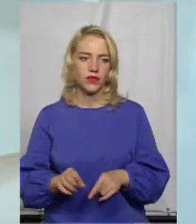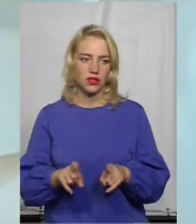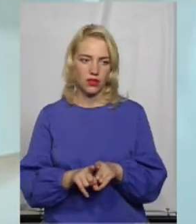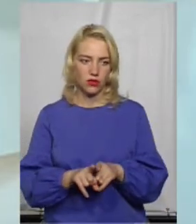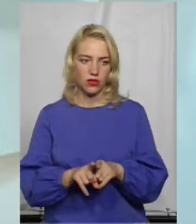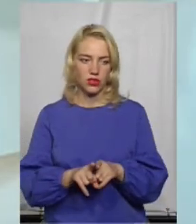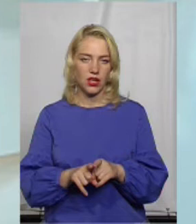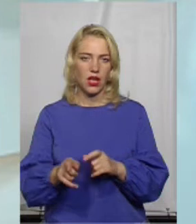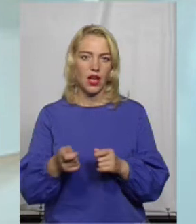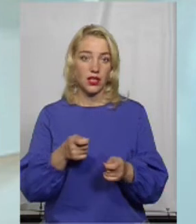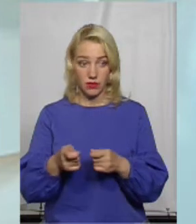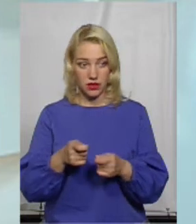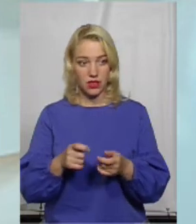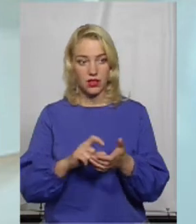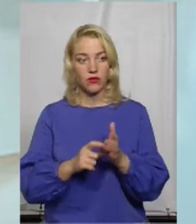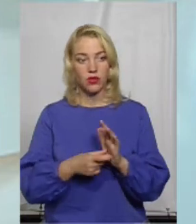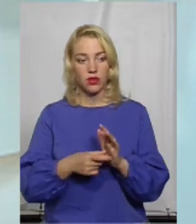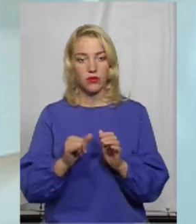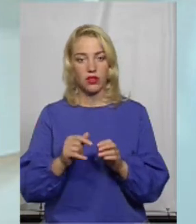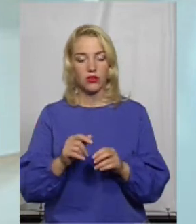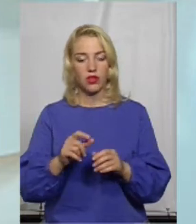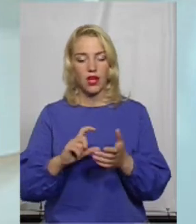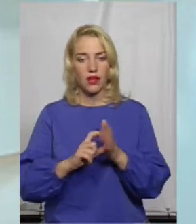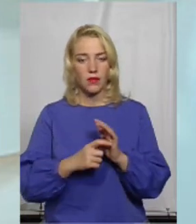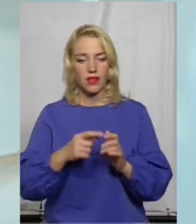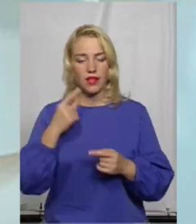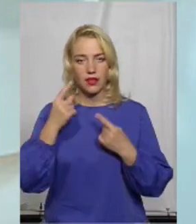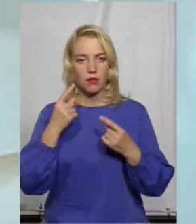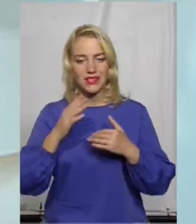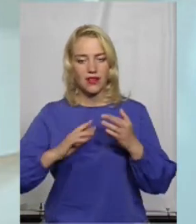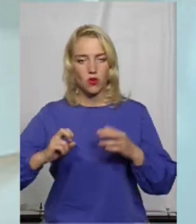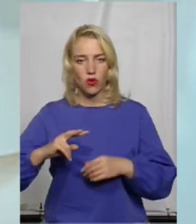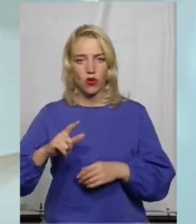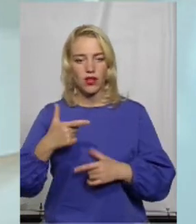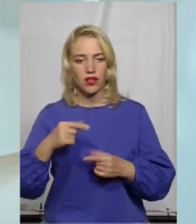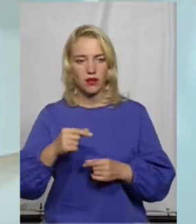також адміністративну кімнату, кабінет психолога, де безпосередньо може